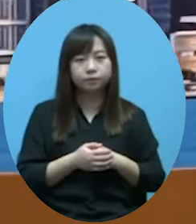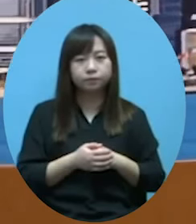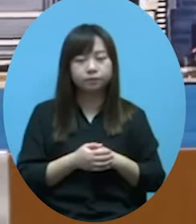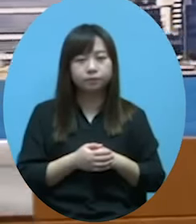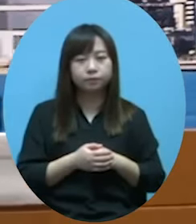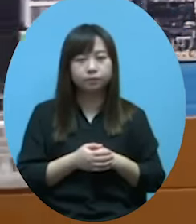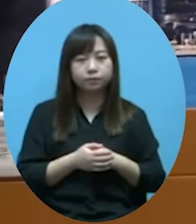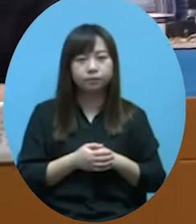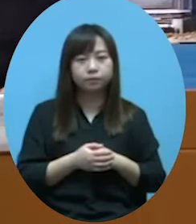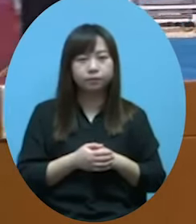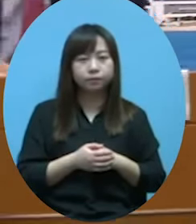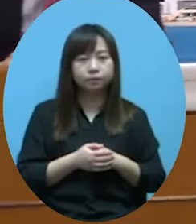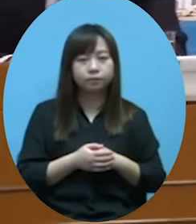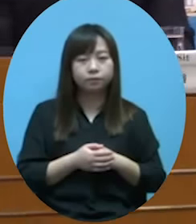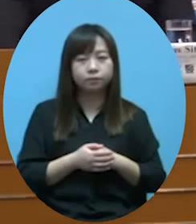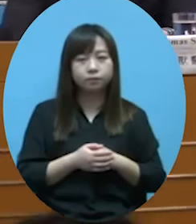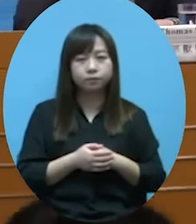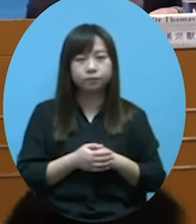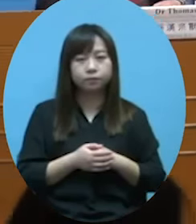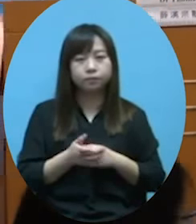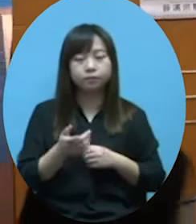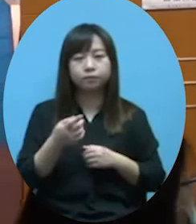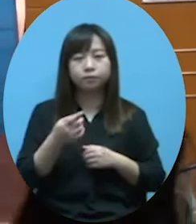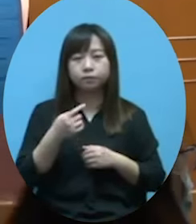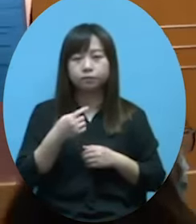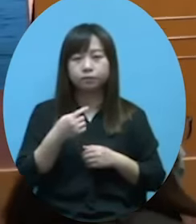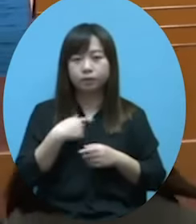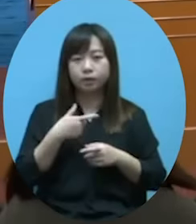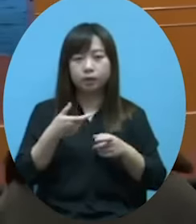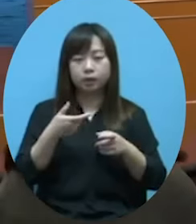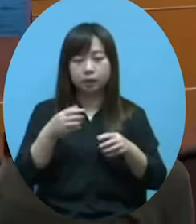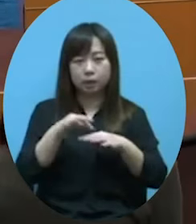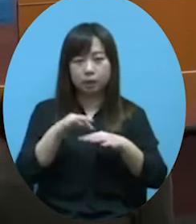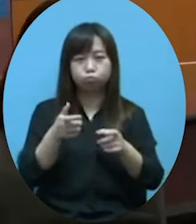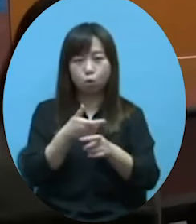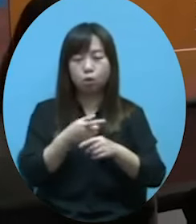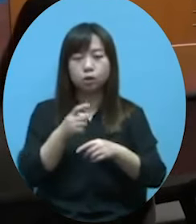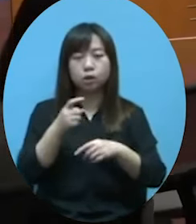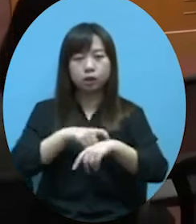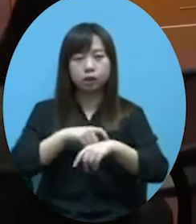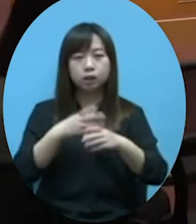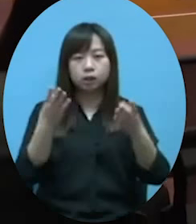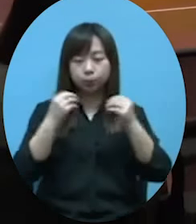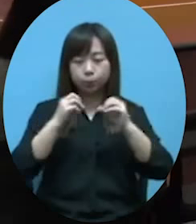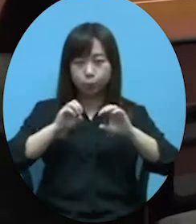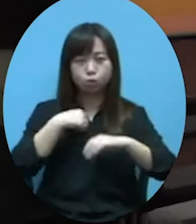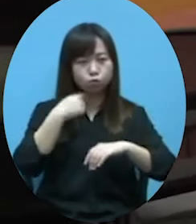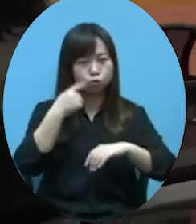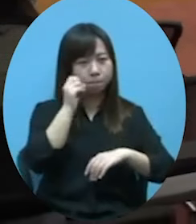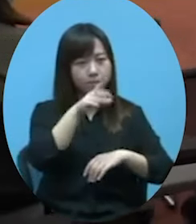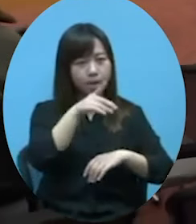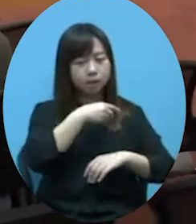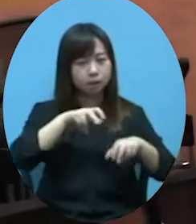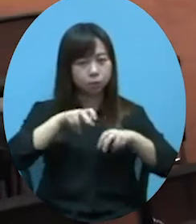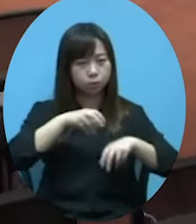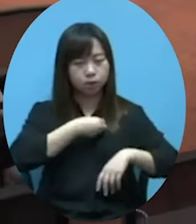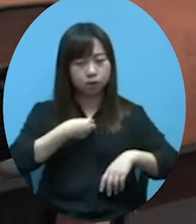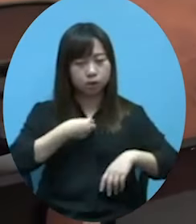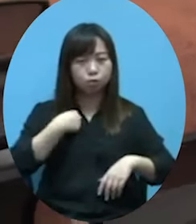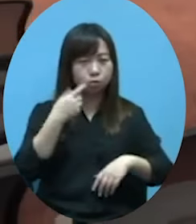嗨這是 Nicole從《The Financial Times》我有些問題給 Dr. Titt其實多少人都在寒暴?